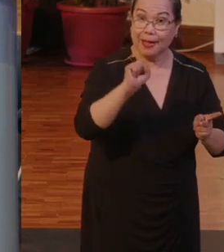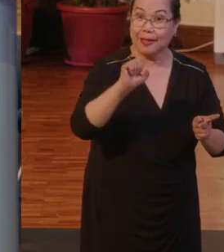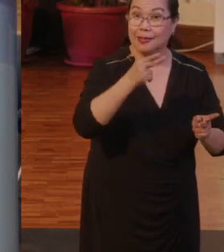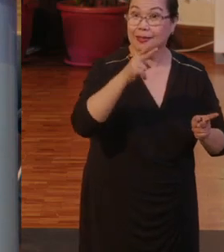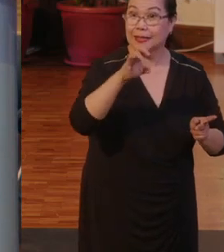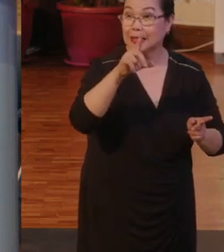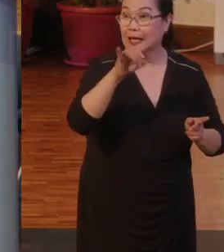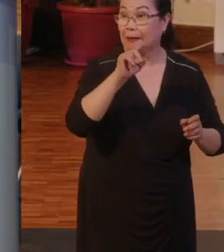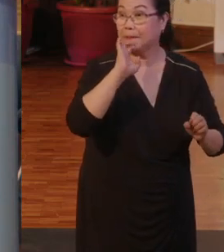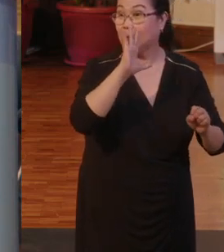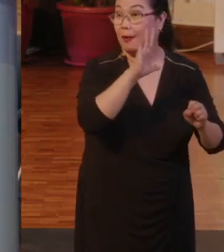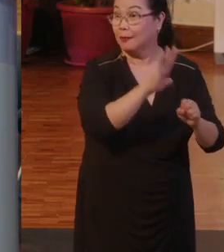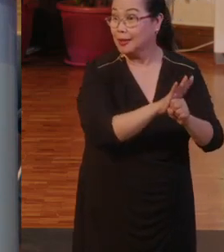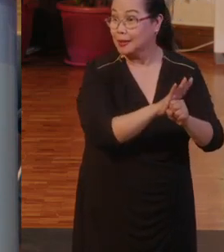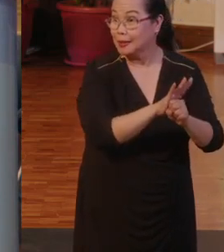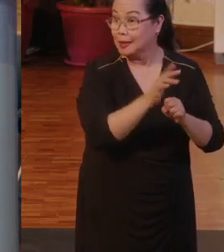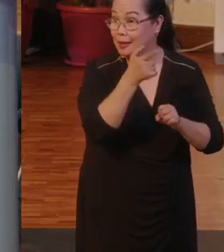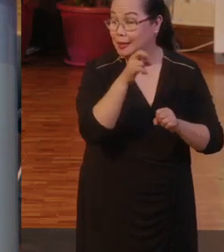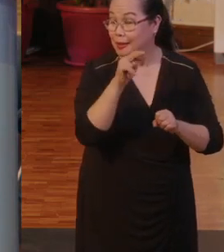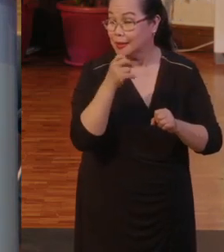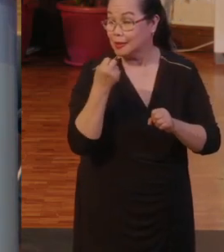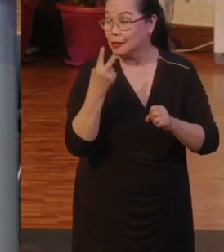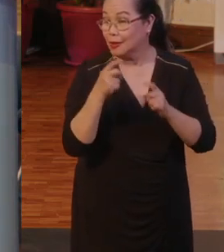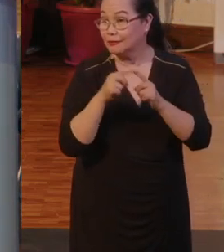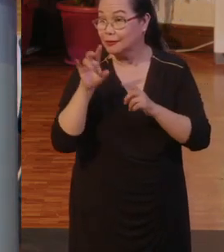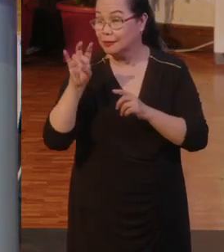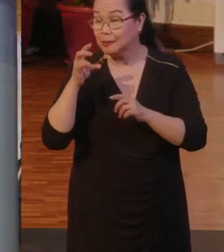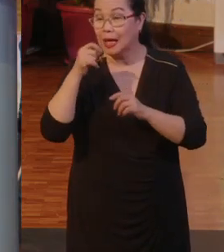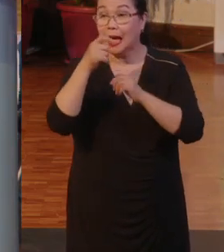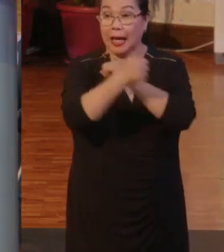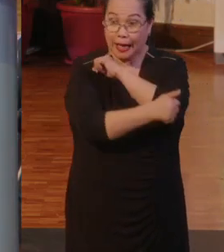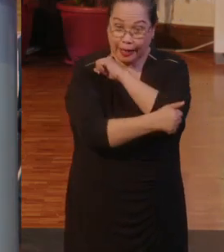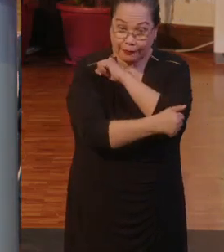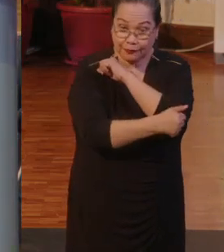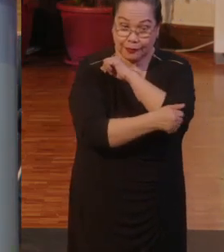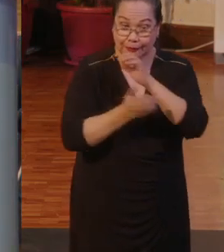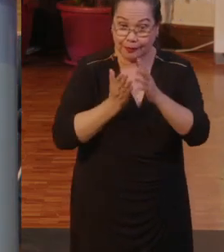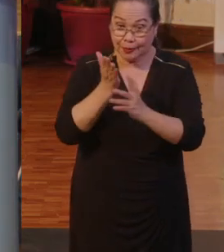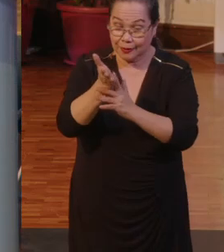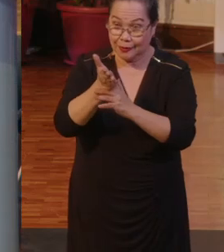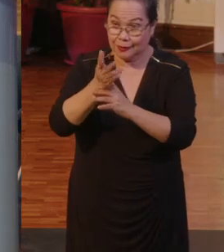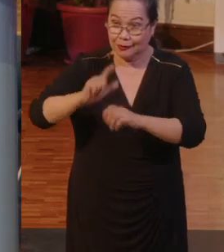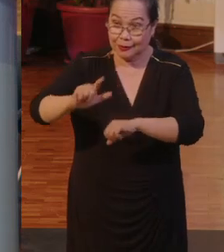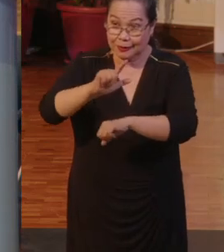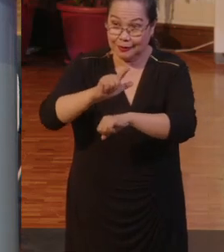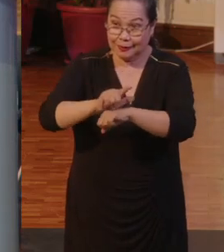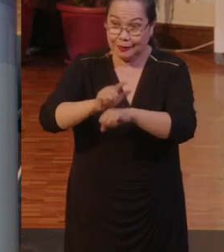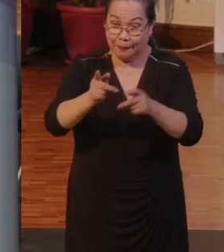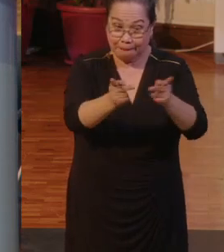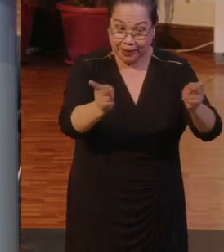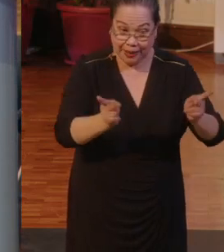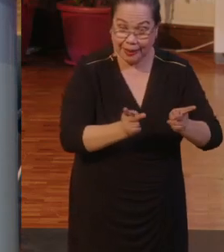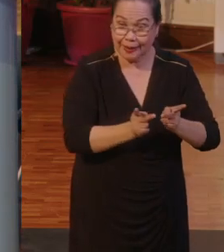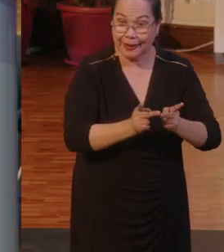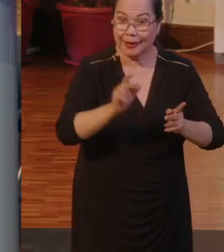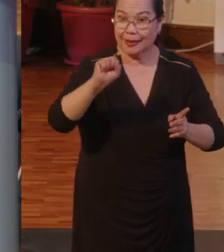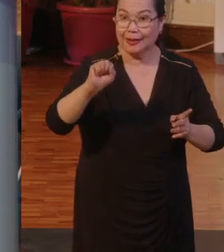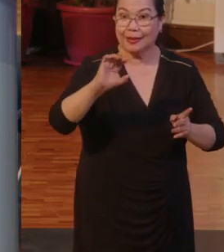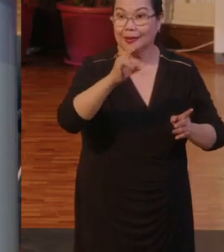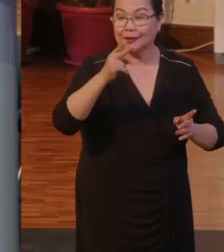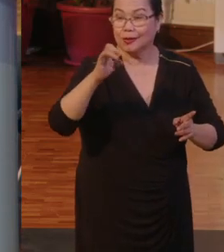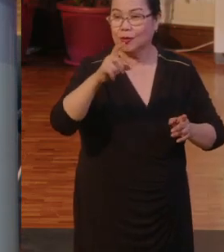12 verses 6 to 7, ang sabi doon, Abram passed through the land to the place at Shechem, to the oak